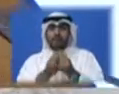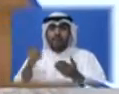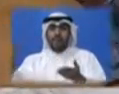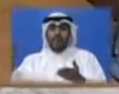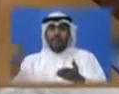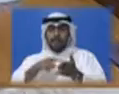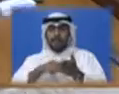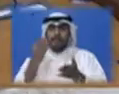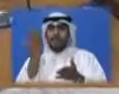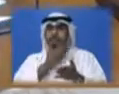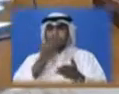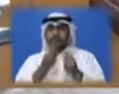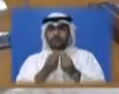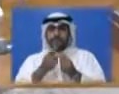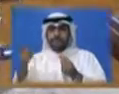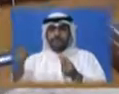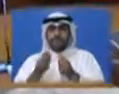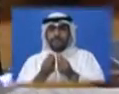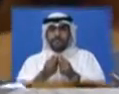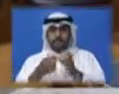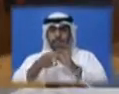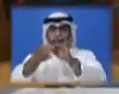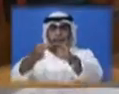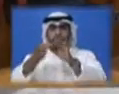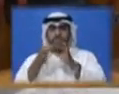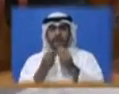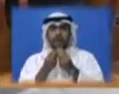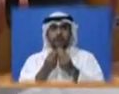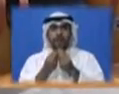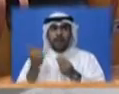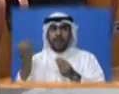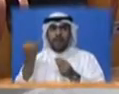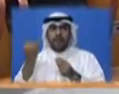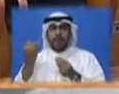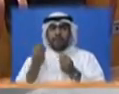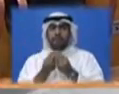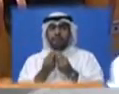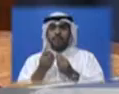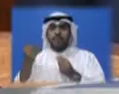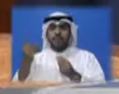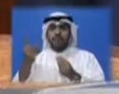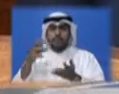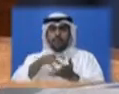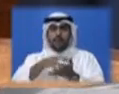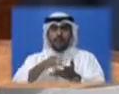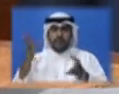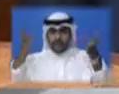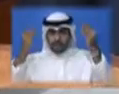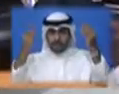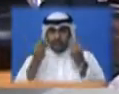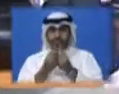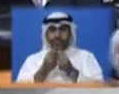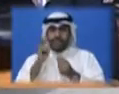للأبحاث العلمية اتفاقية تعاون مع الهيئة العامة للتعليم التطبيقي والتدريب، والتي تسعى إلى